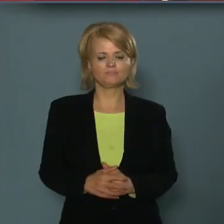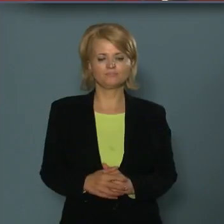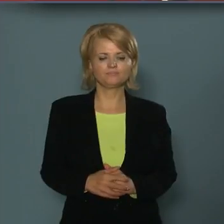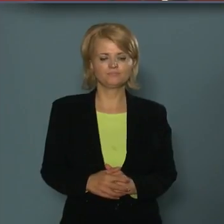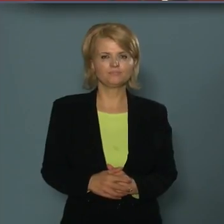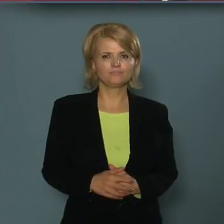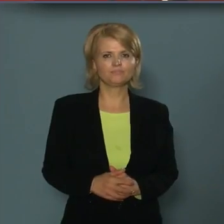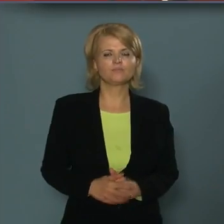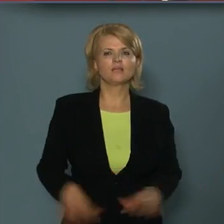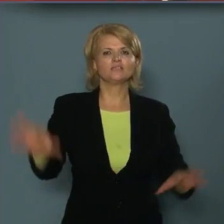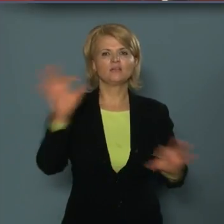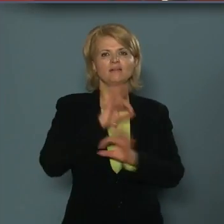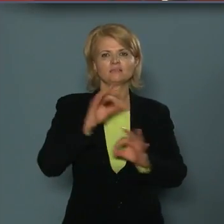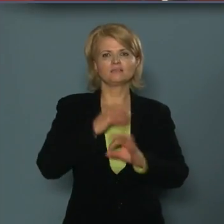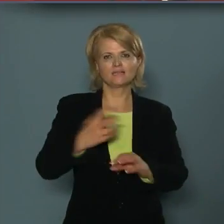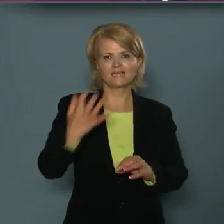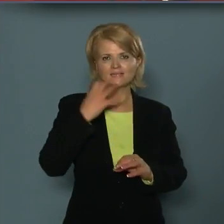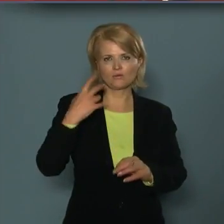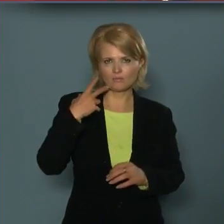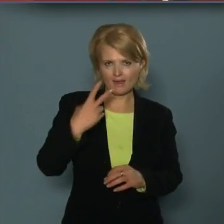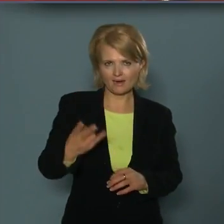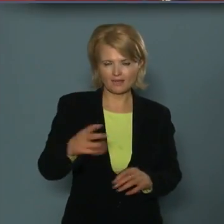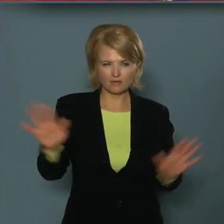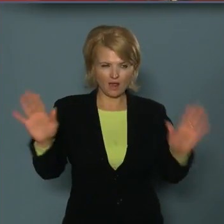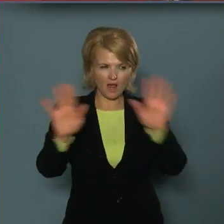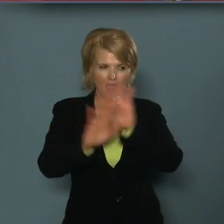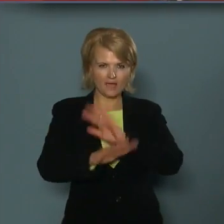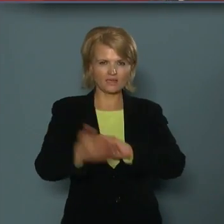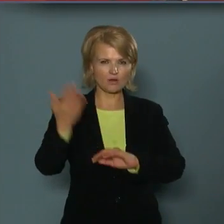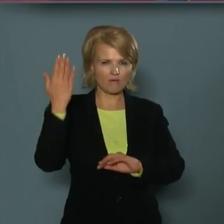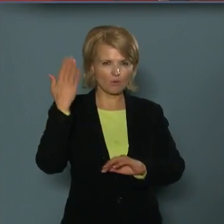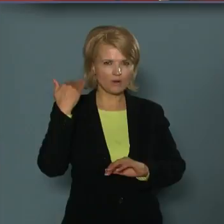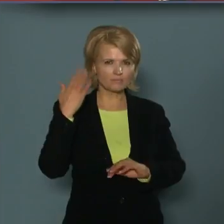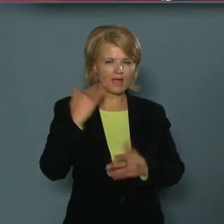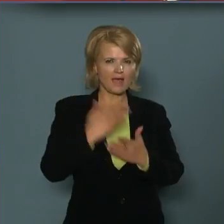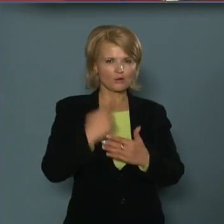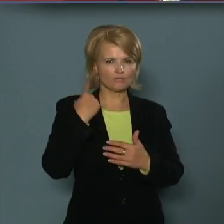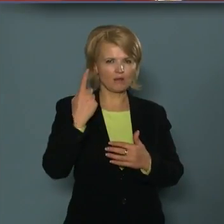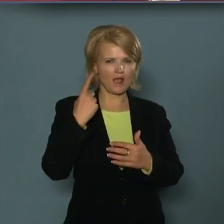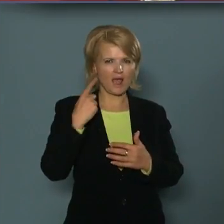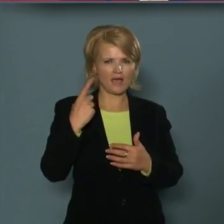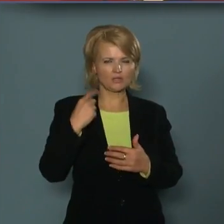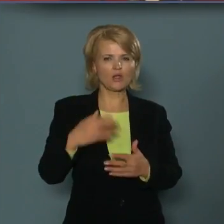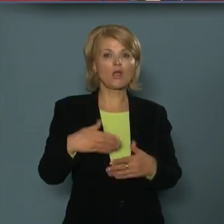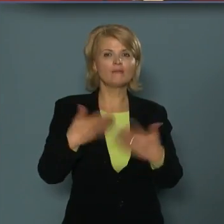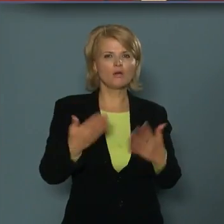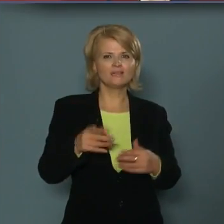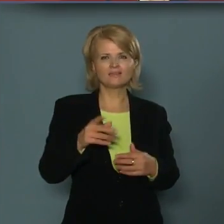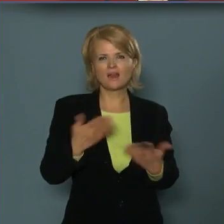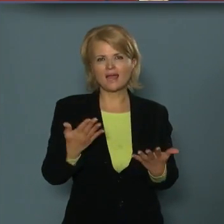szám, mikor őt megláttam. Árnyéka volt már önmagának, vagy tán